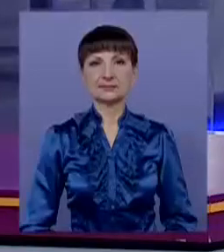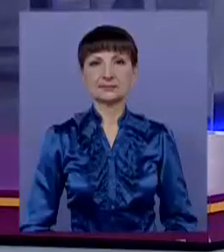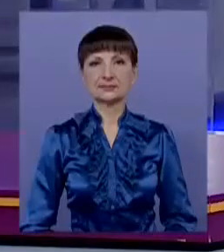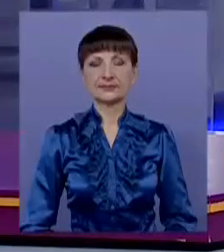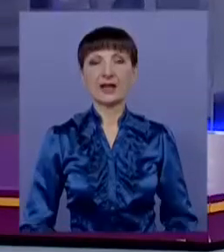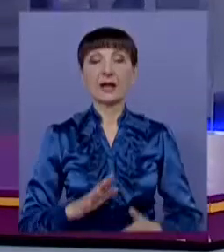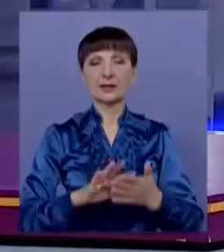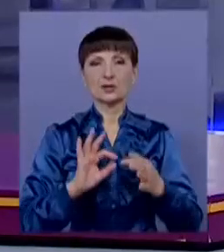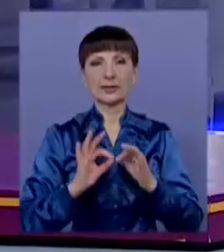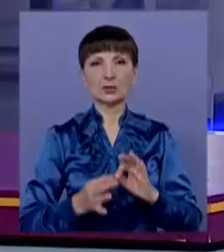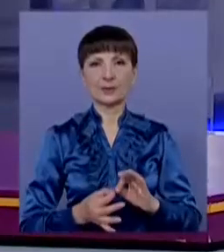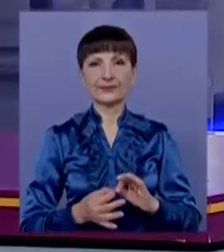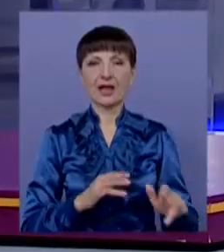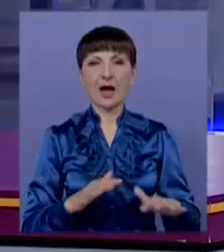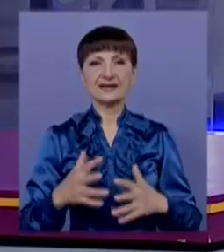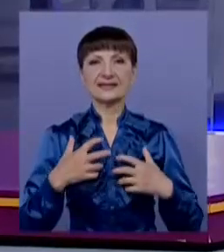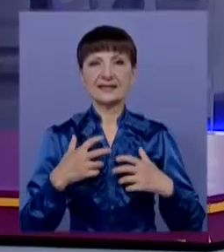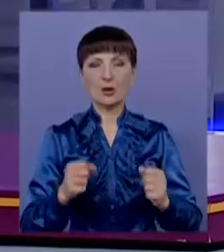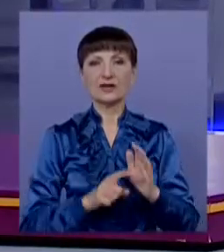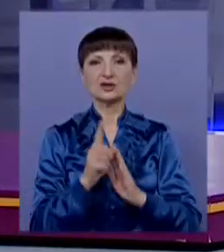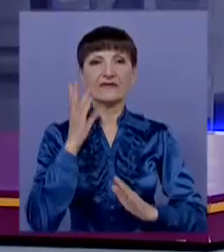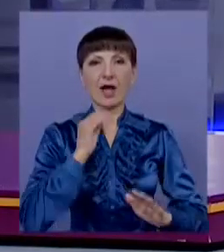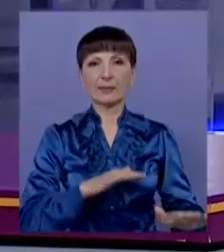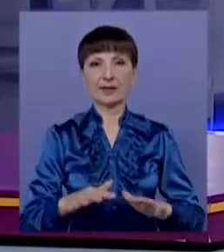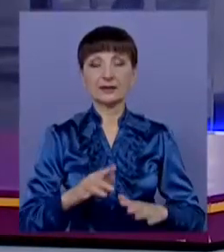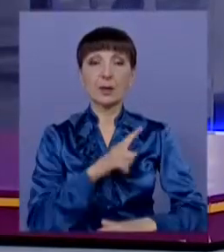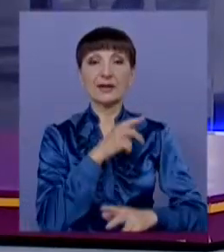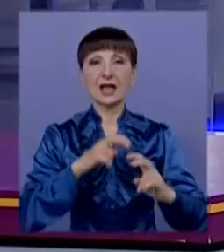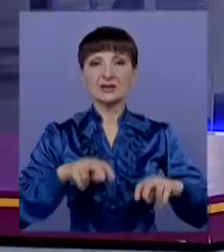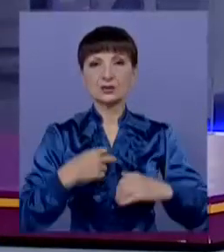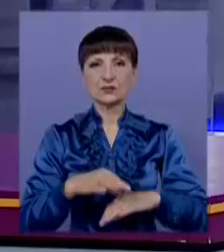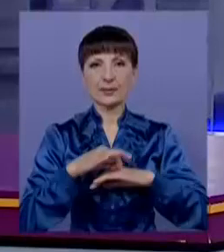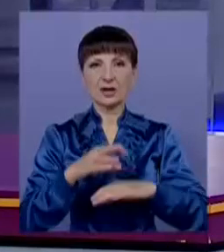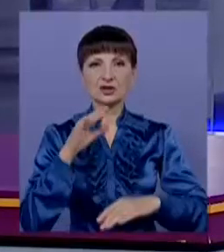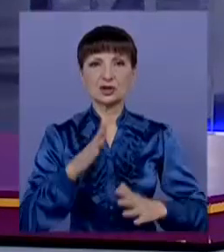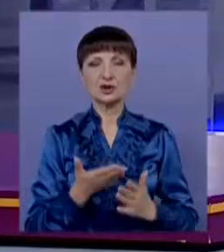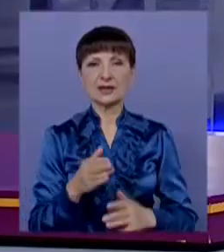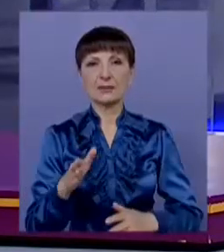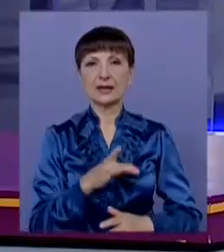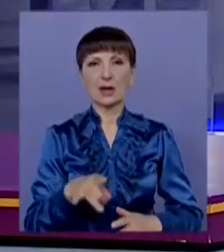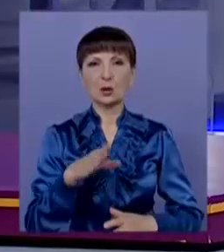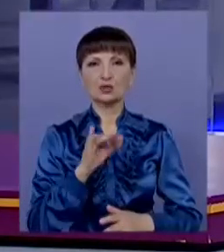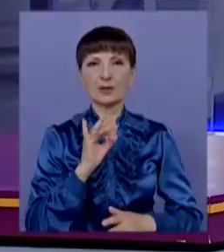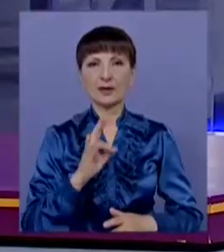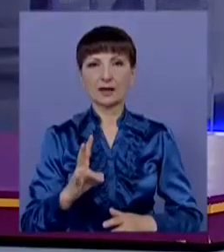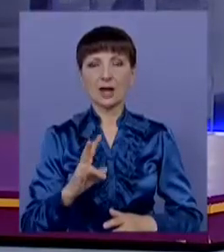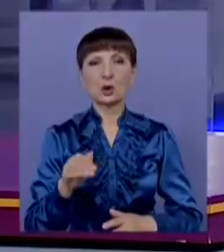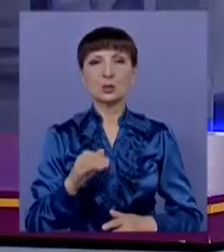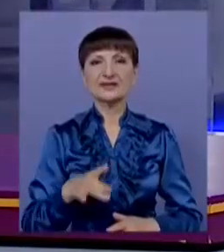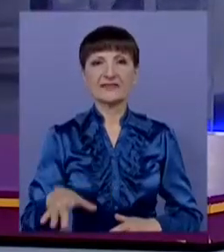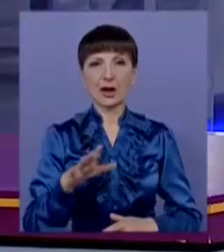И обо всем по порядку. Акция «Здоровье» началась в Алматы. Медосмотр сегодня прошли жители микрорайона Нуршашкан Турсиксова